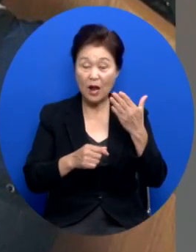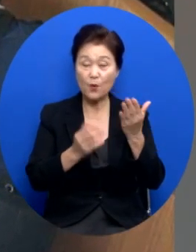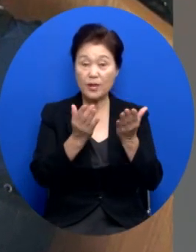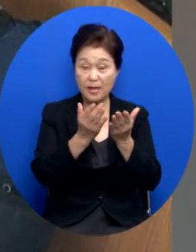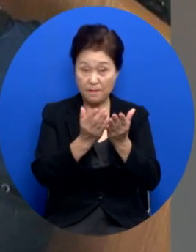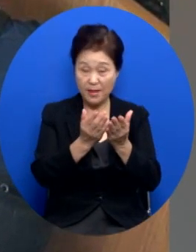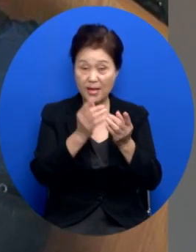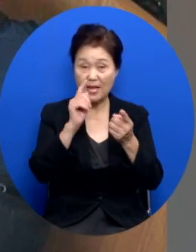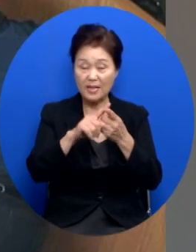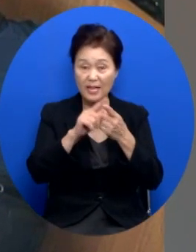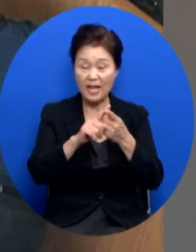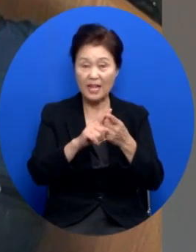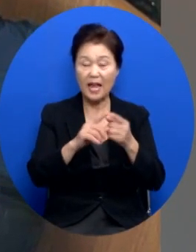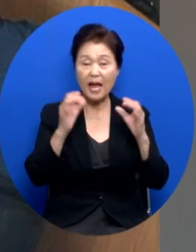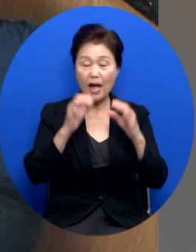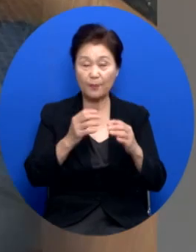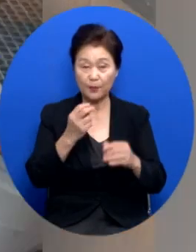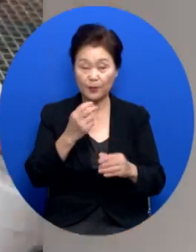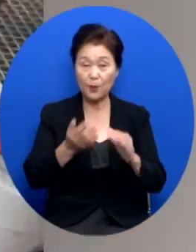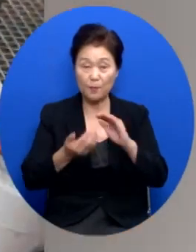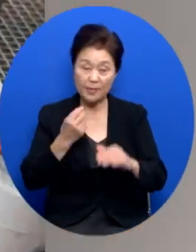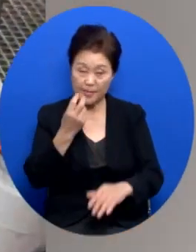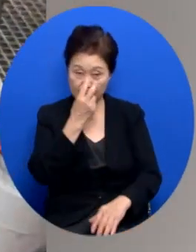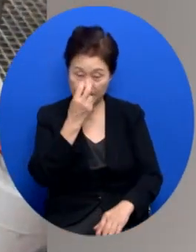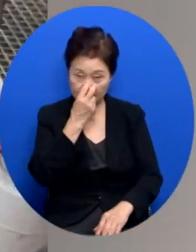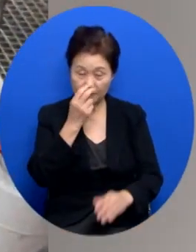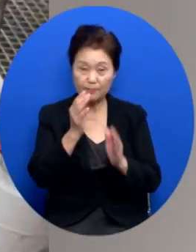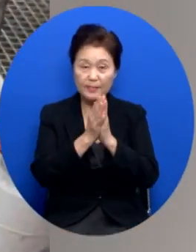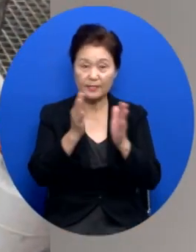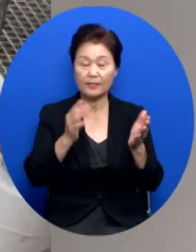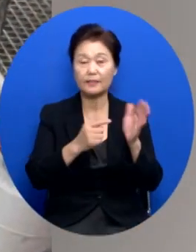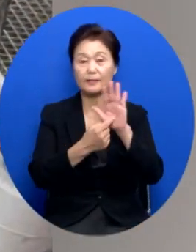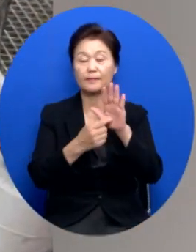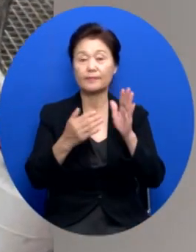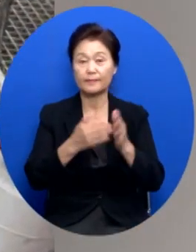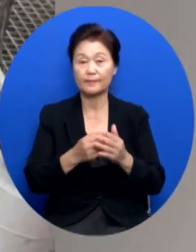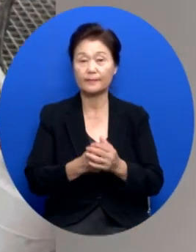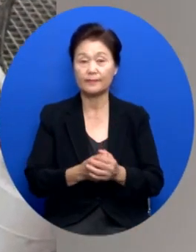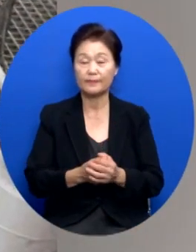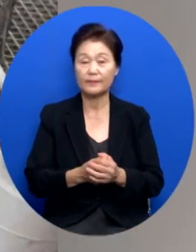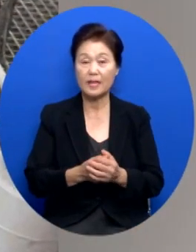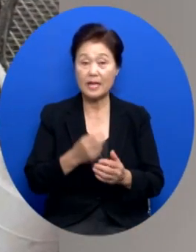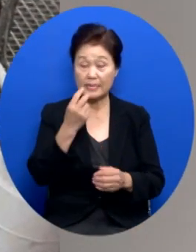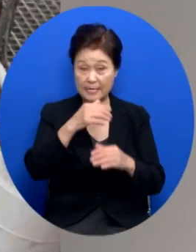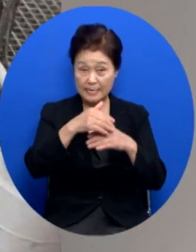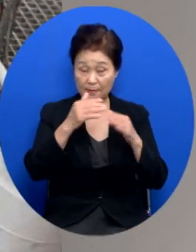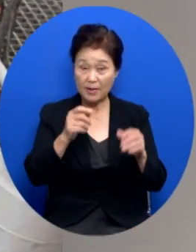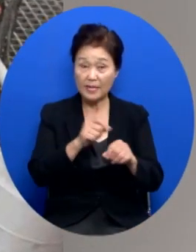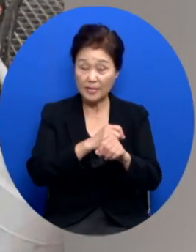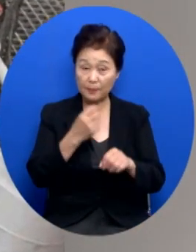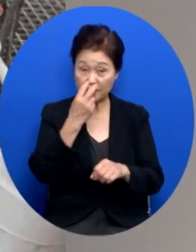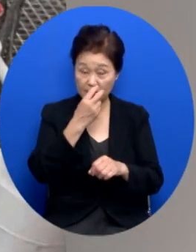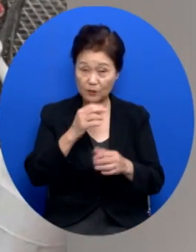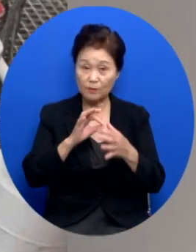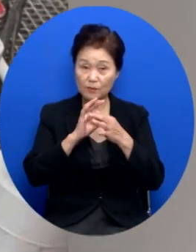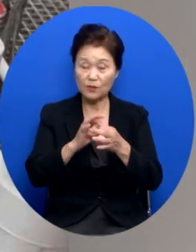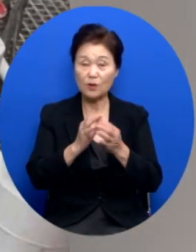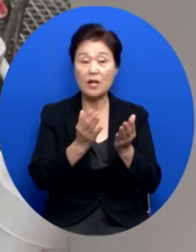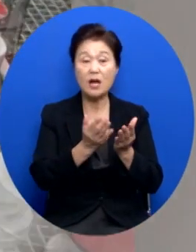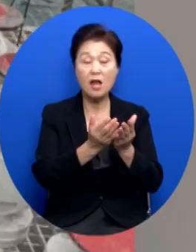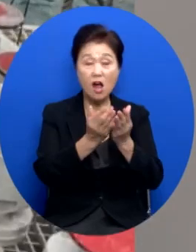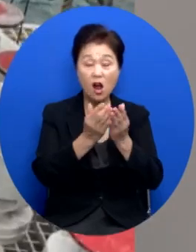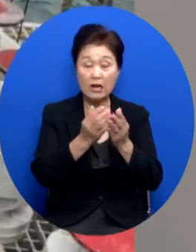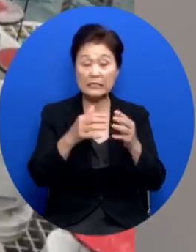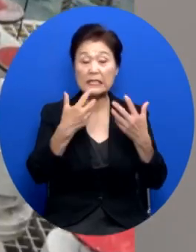30일까지 관계기관 합동 사전 특별점검을 실시한다고 밝혔습니다. 점검반은 특별점검을 통해 여객선